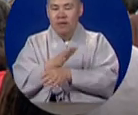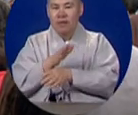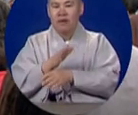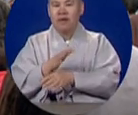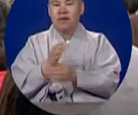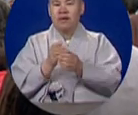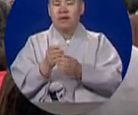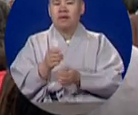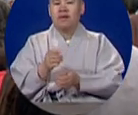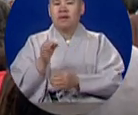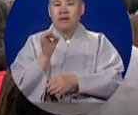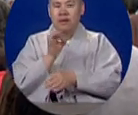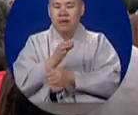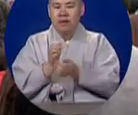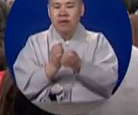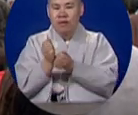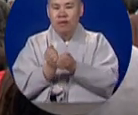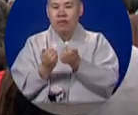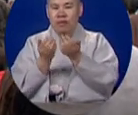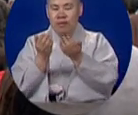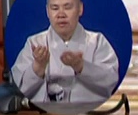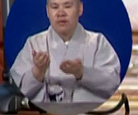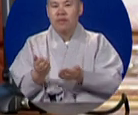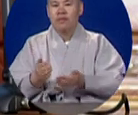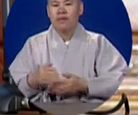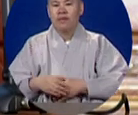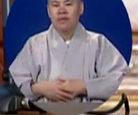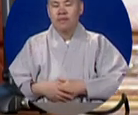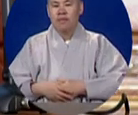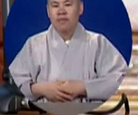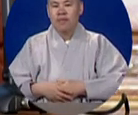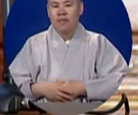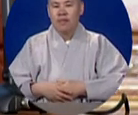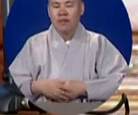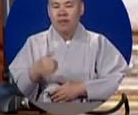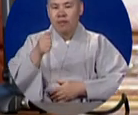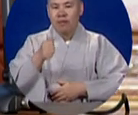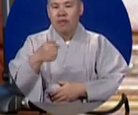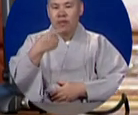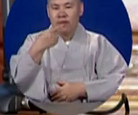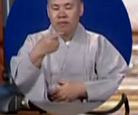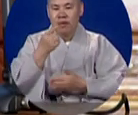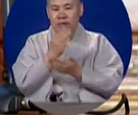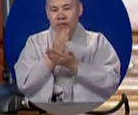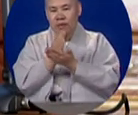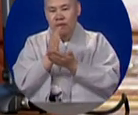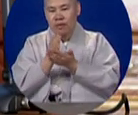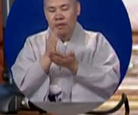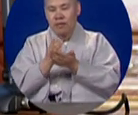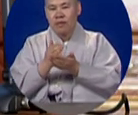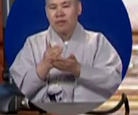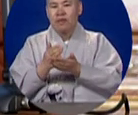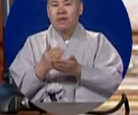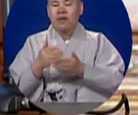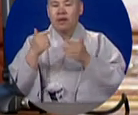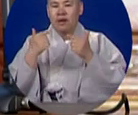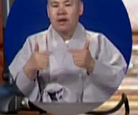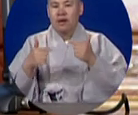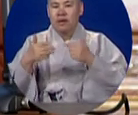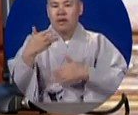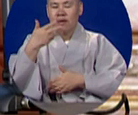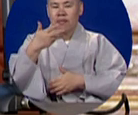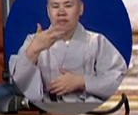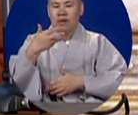살펴보겠습니다 그 쉬운 한 가지 늘 팔식을 따라다니는